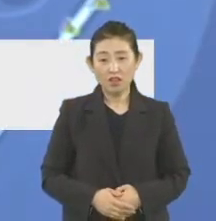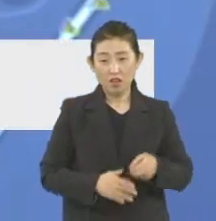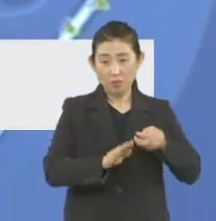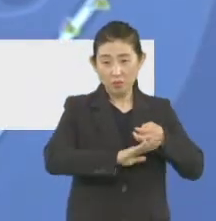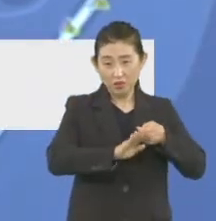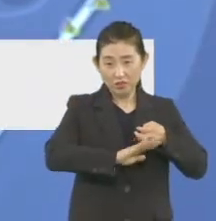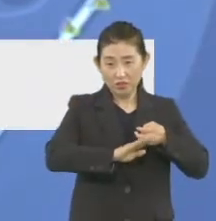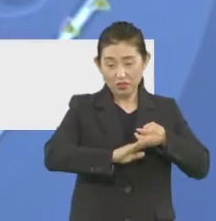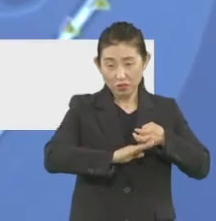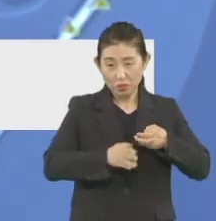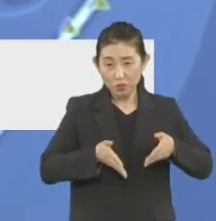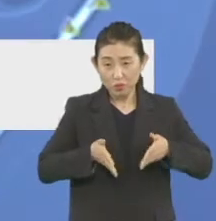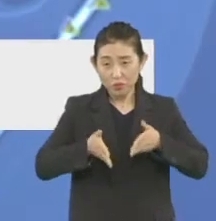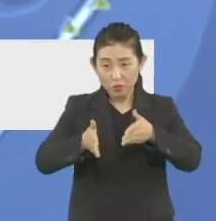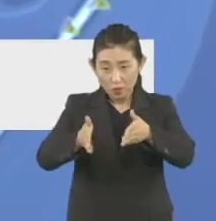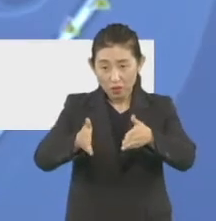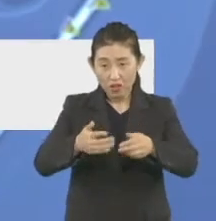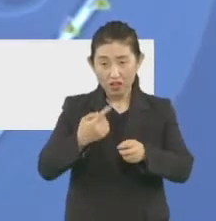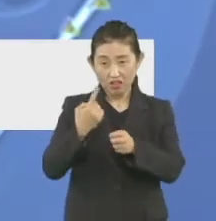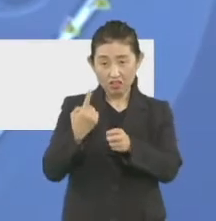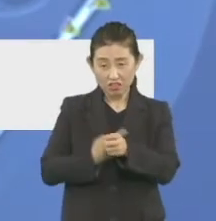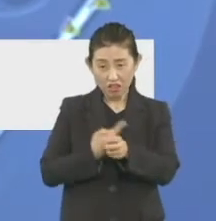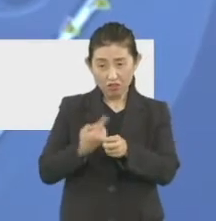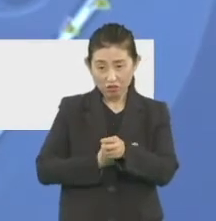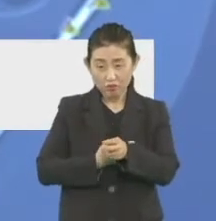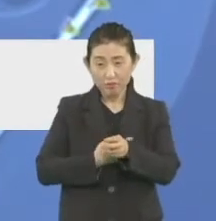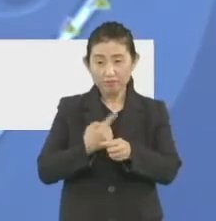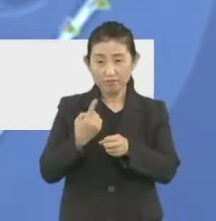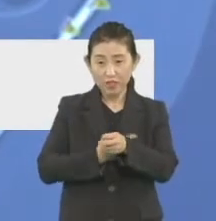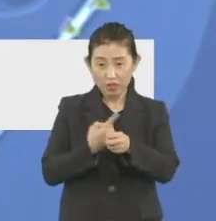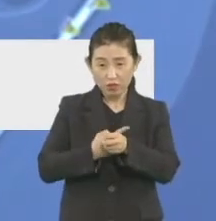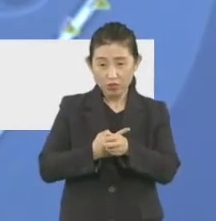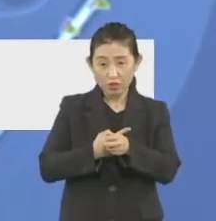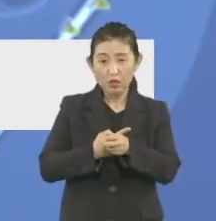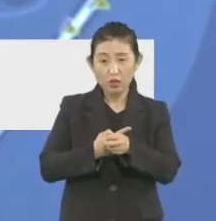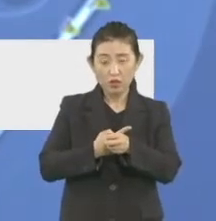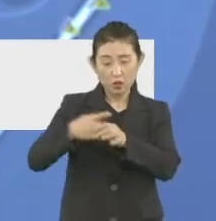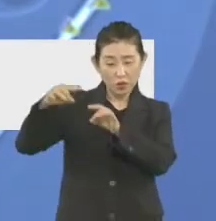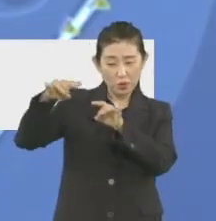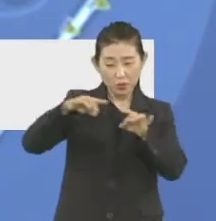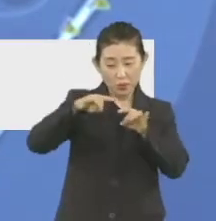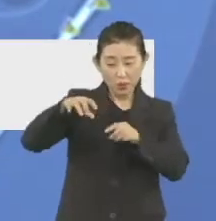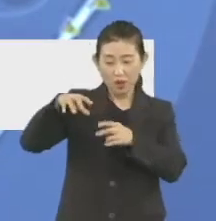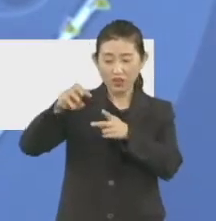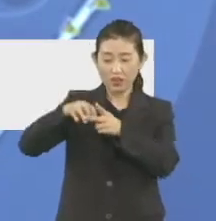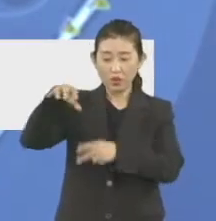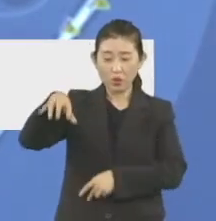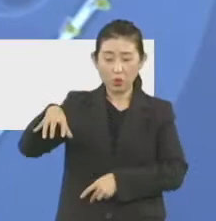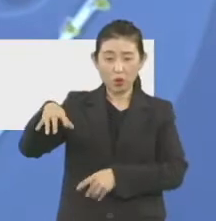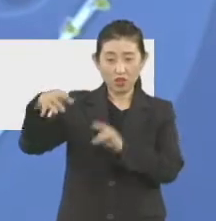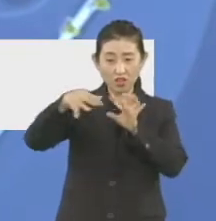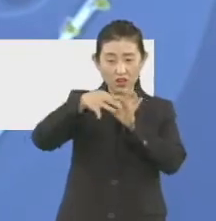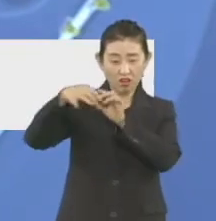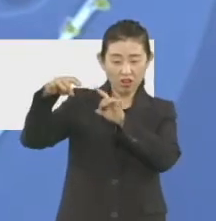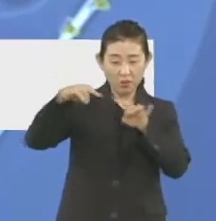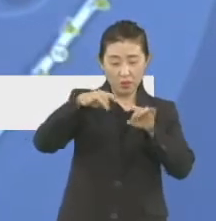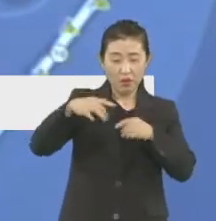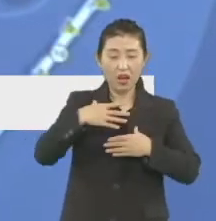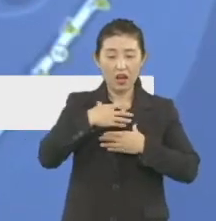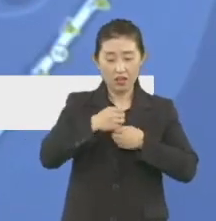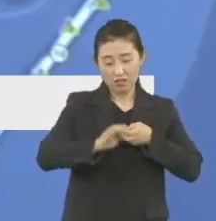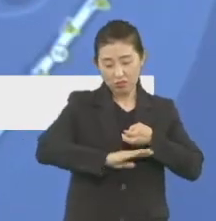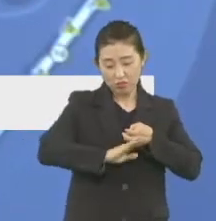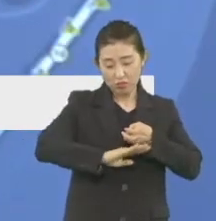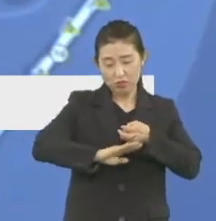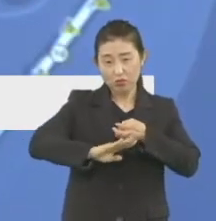노선에 이러한 자율주행 기반의 인프라 교통 관제센터가 있다고 하면 보다 안정적으로